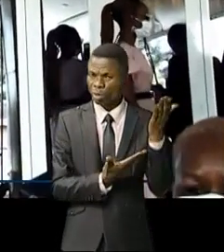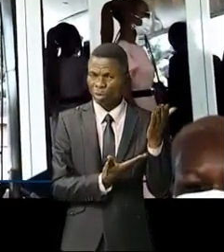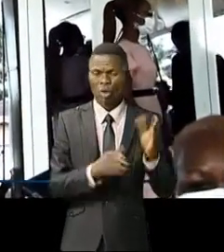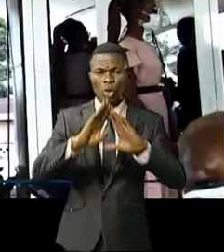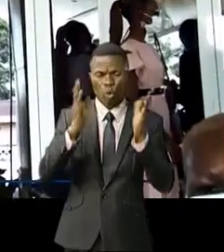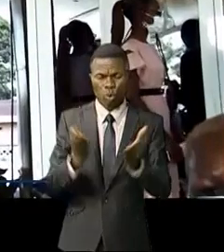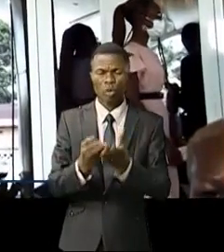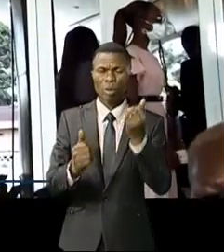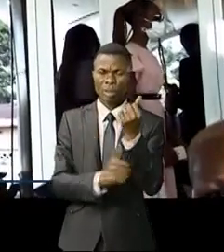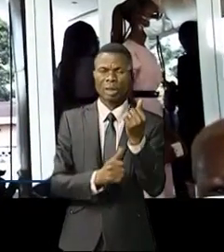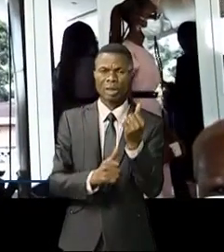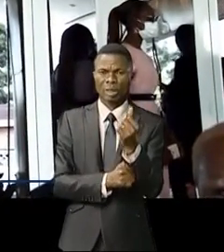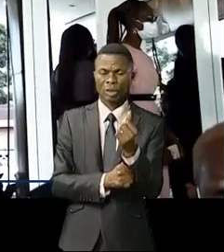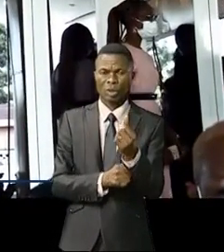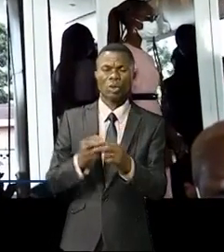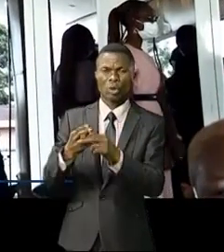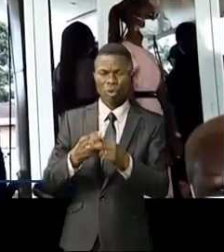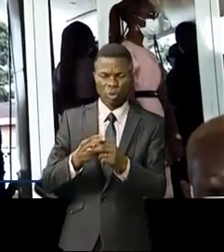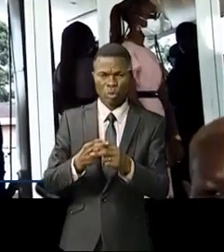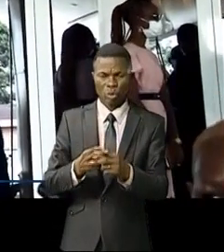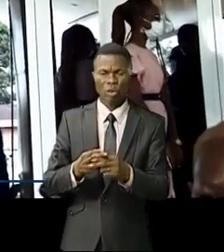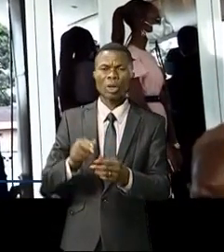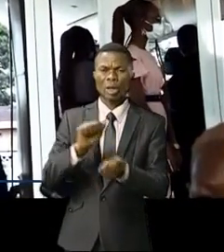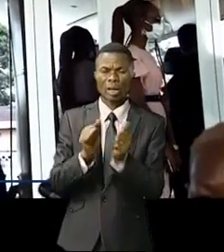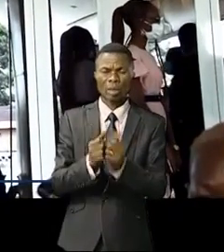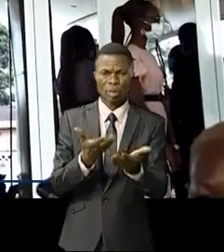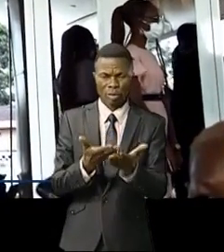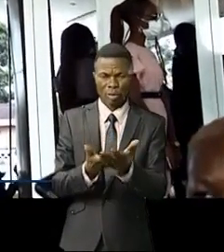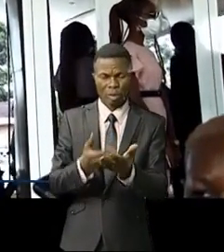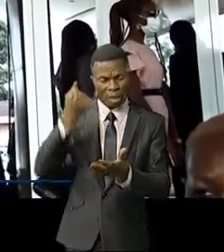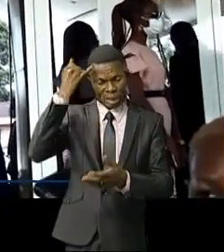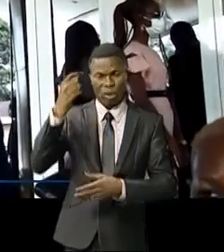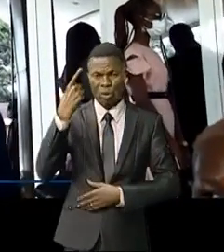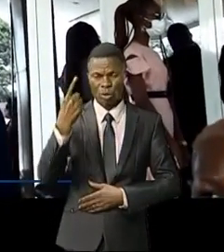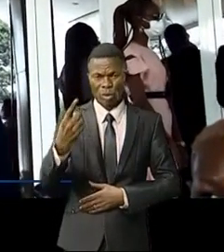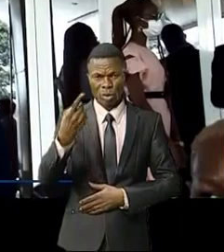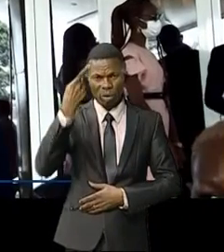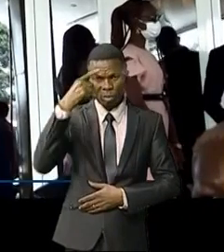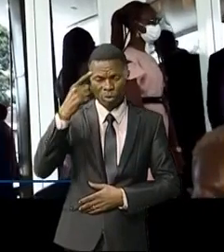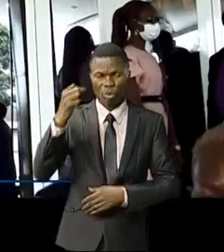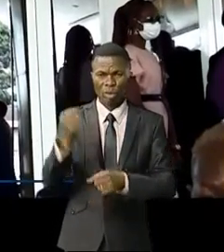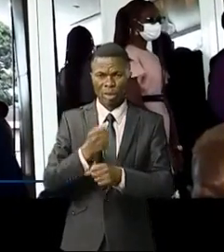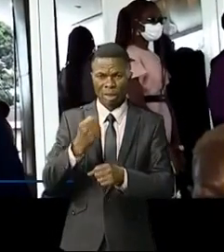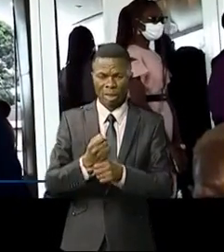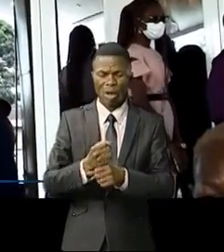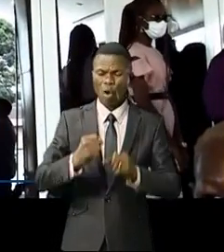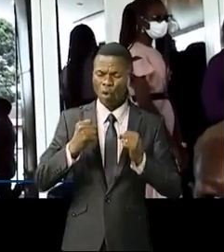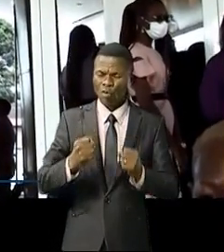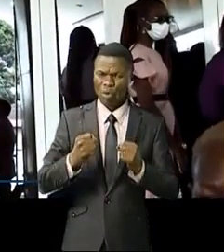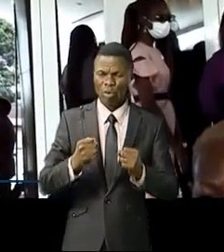force qui est sous chapitre 7 et qui doit travailler dans cet esprit et travailler de manière résolue.